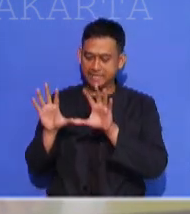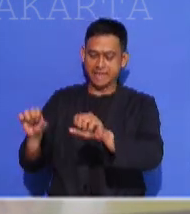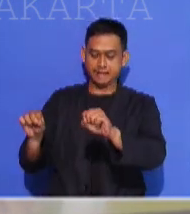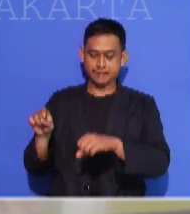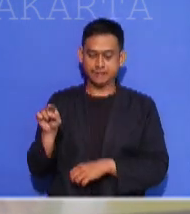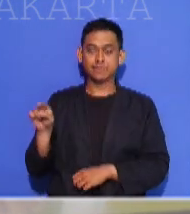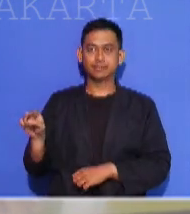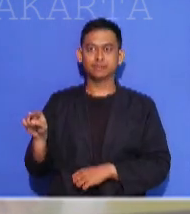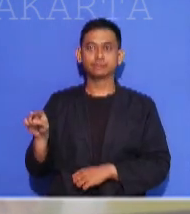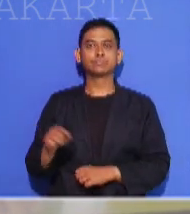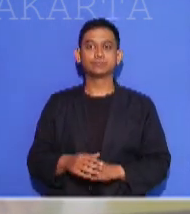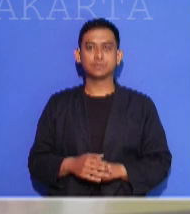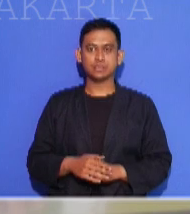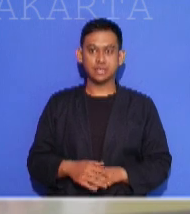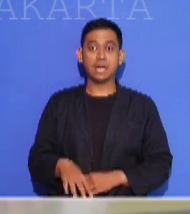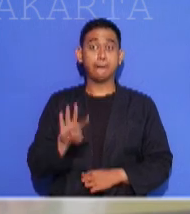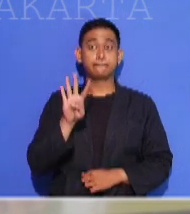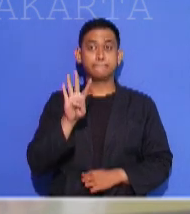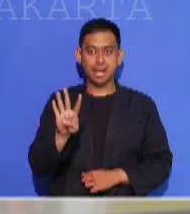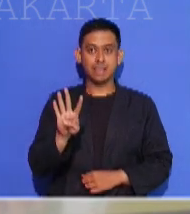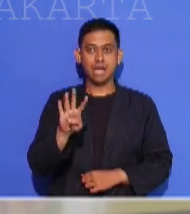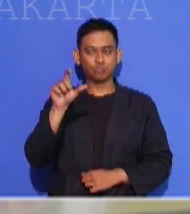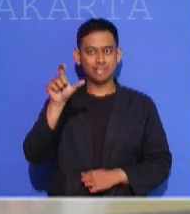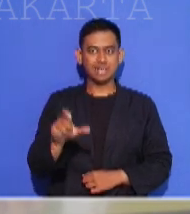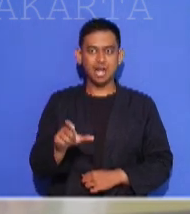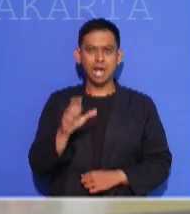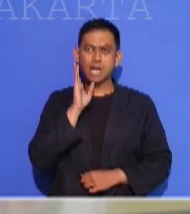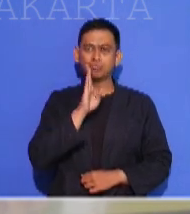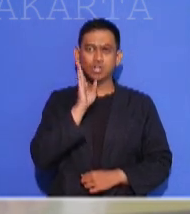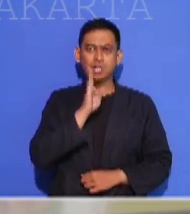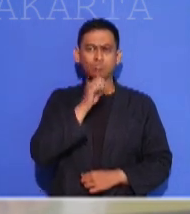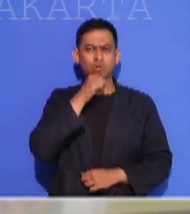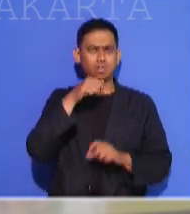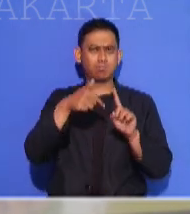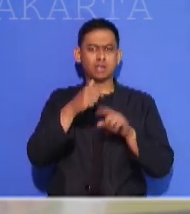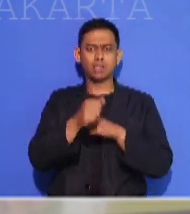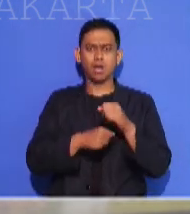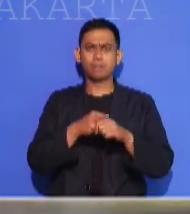Polres Bantul. 4 diantaranya 11 pelaku tersebut merupakan remaja di bawah usia 17 tahun.